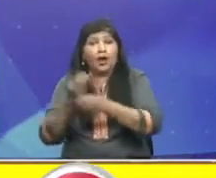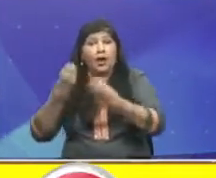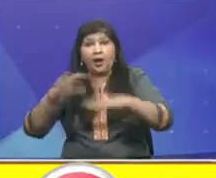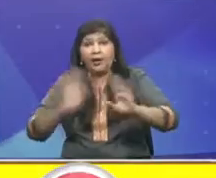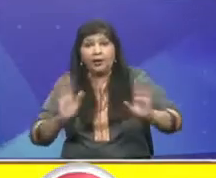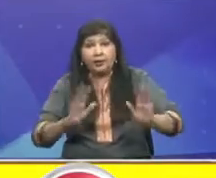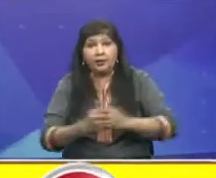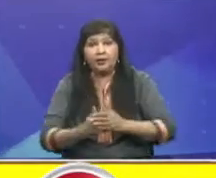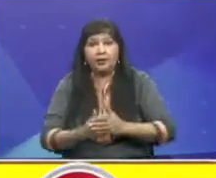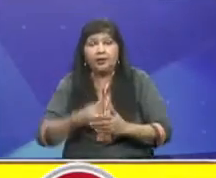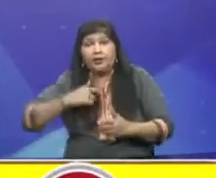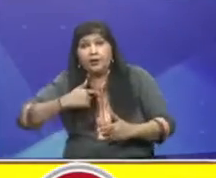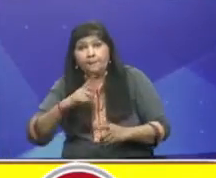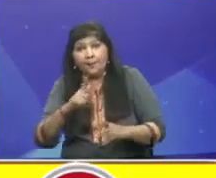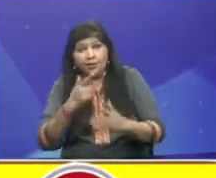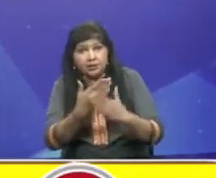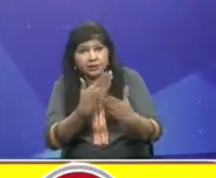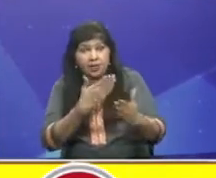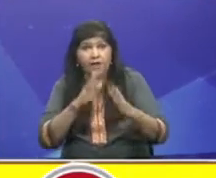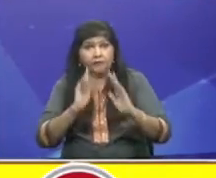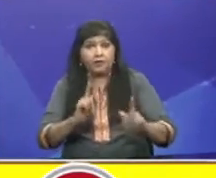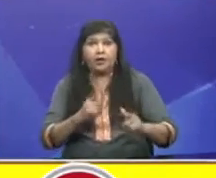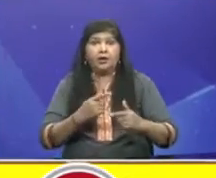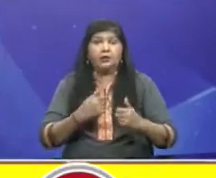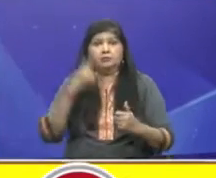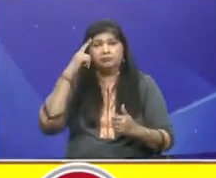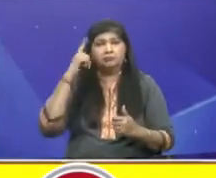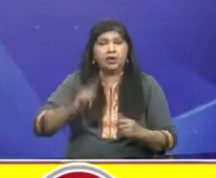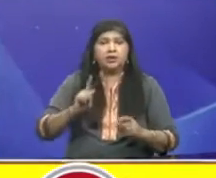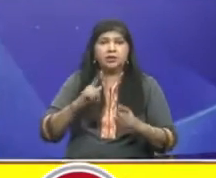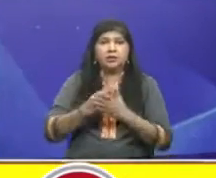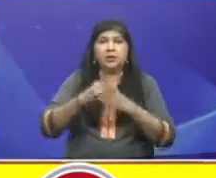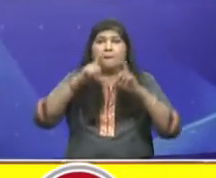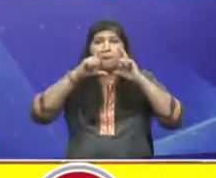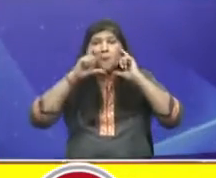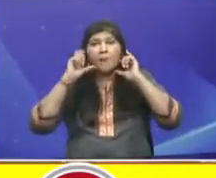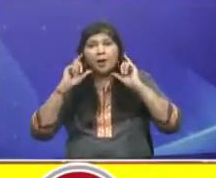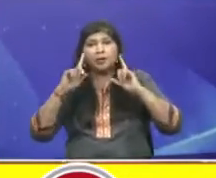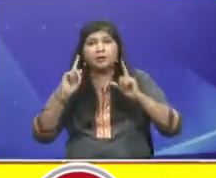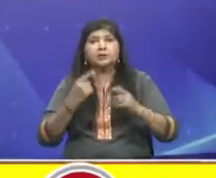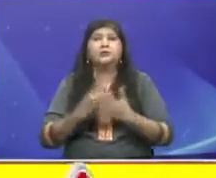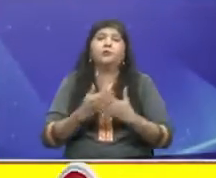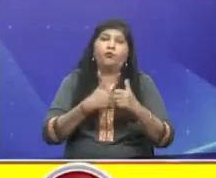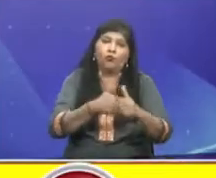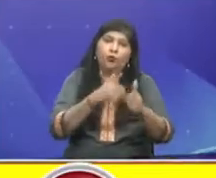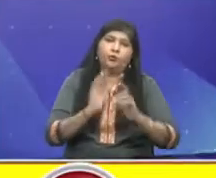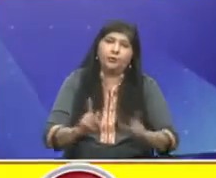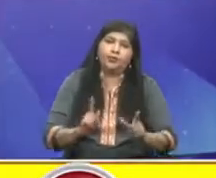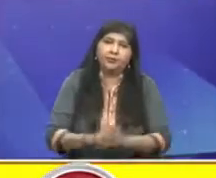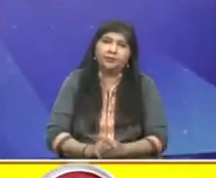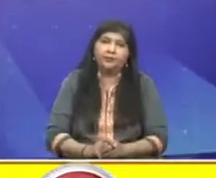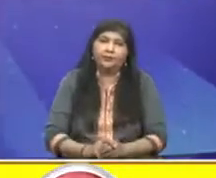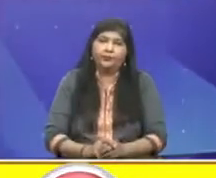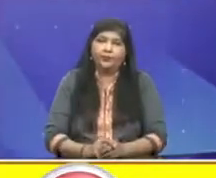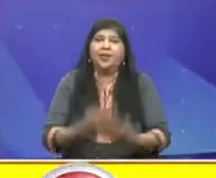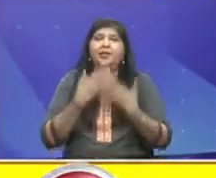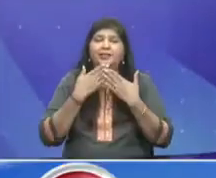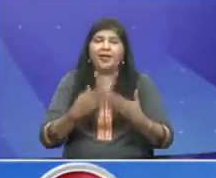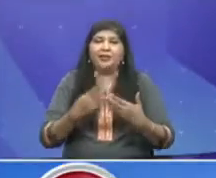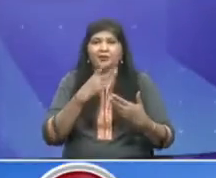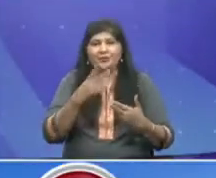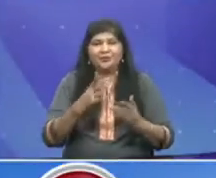गया नहीं है। सावधानी बरतना हम सबकी जिम्मेवारी है। बहुत बहुत